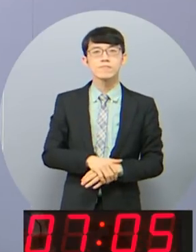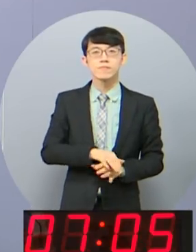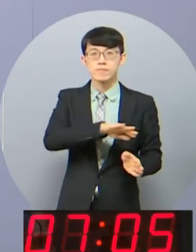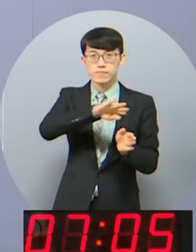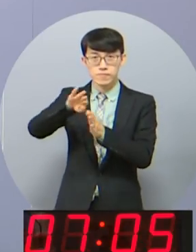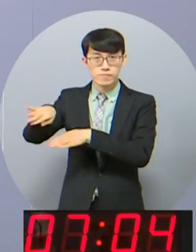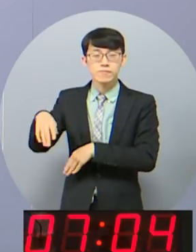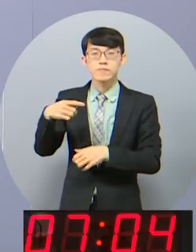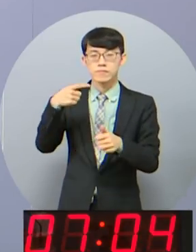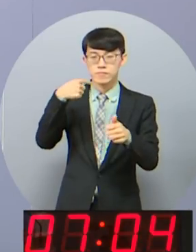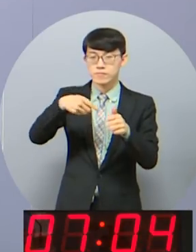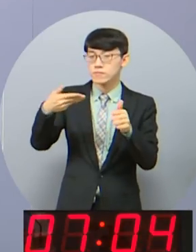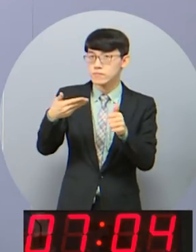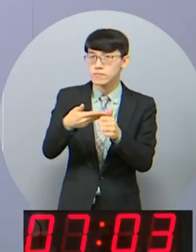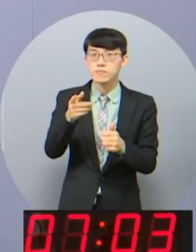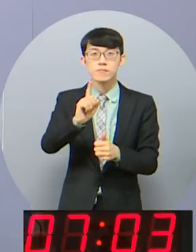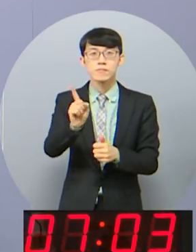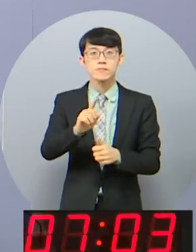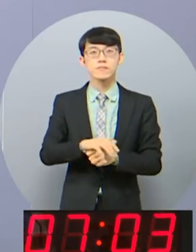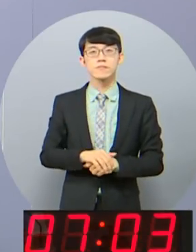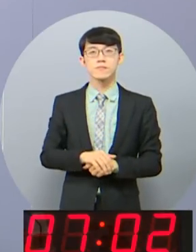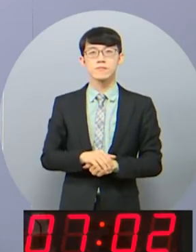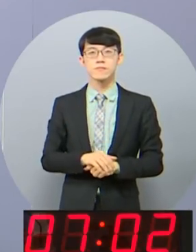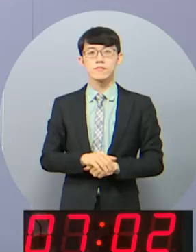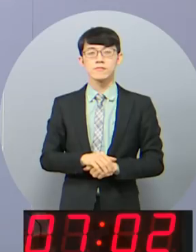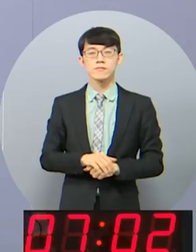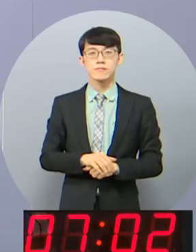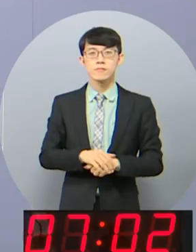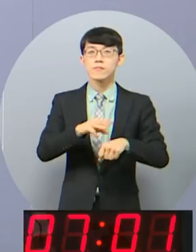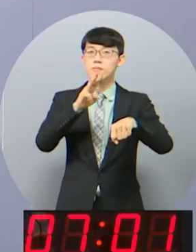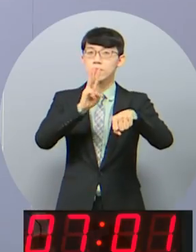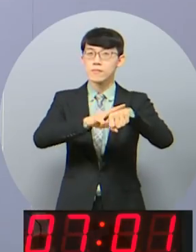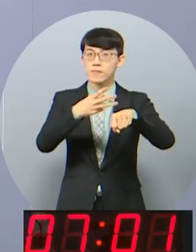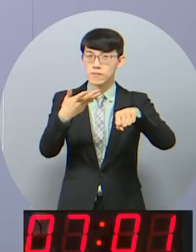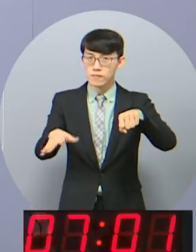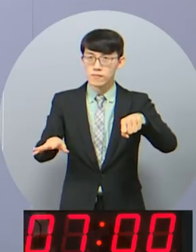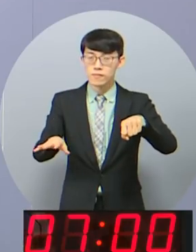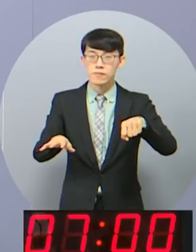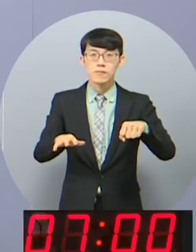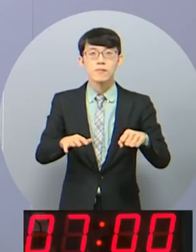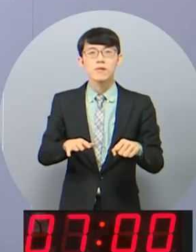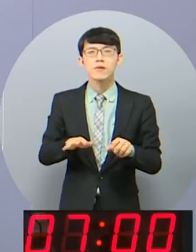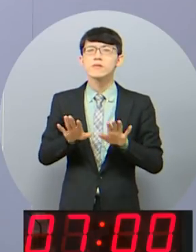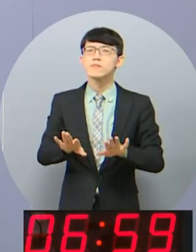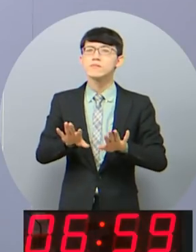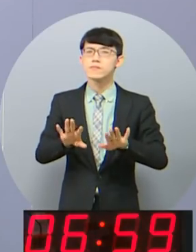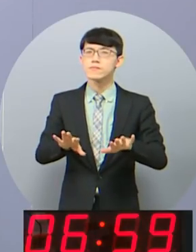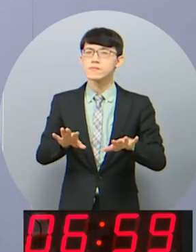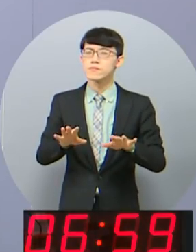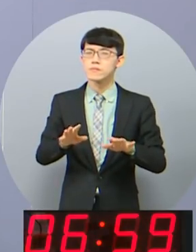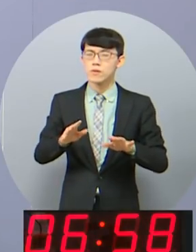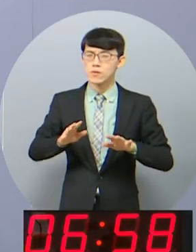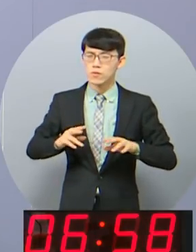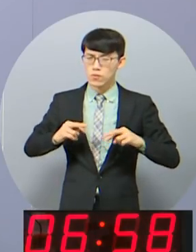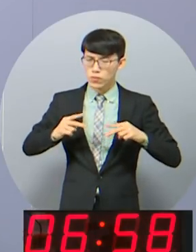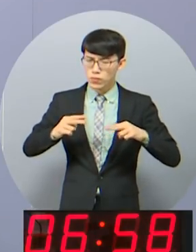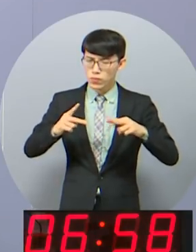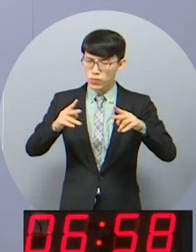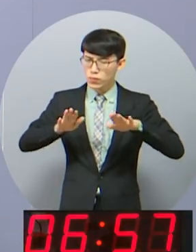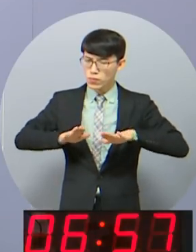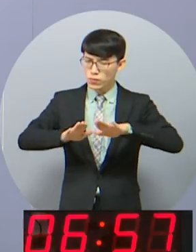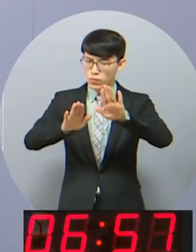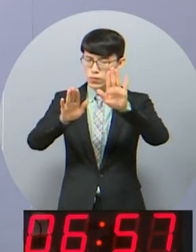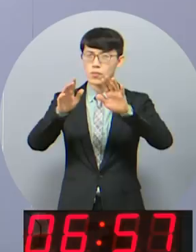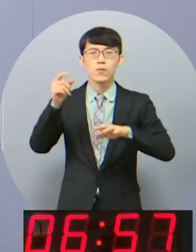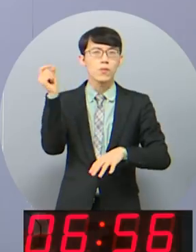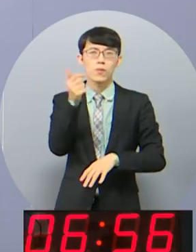教育，会使讲啊，咱这个淡水啊，目前咱的发展足紧的建设，会使讲伫厝